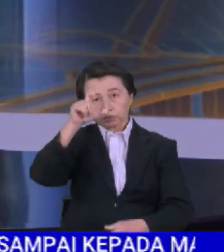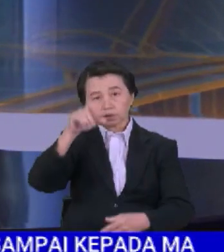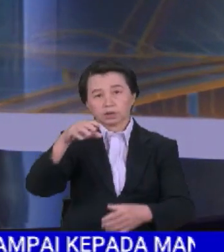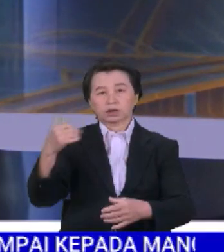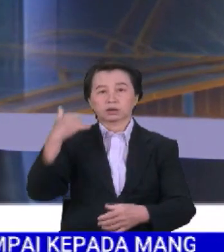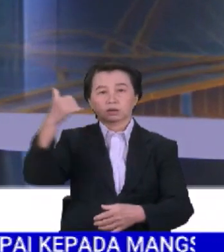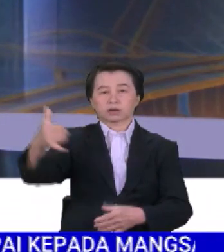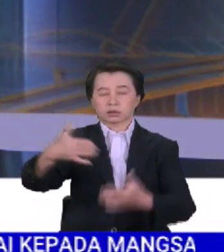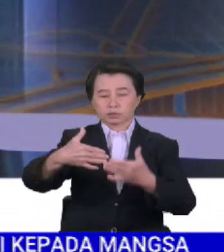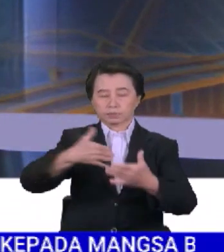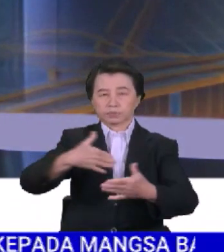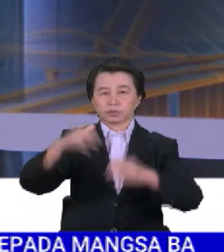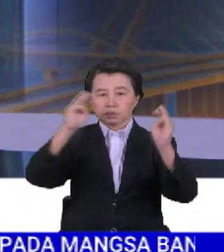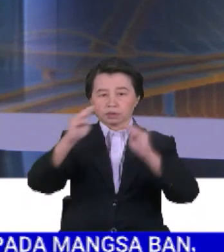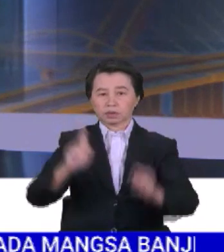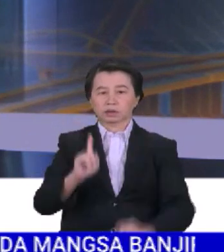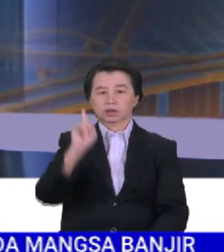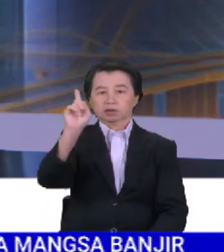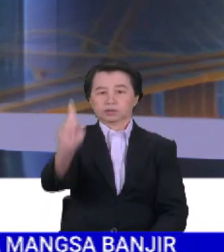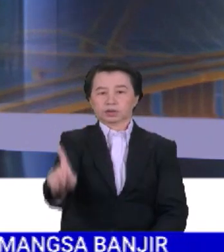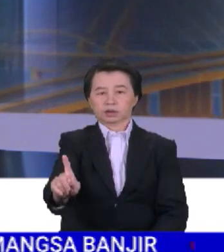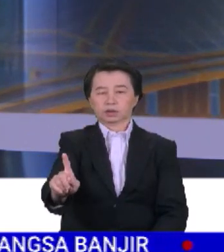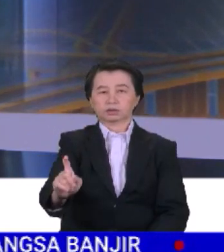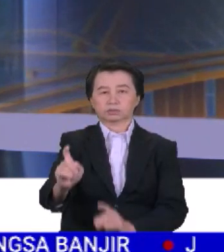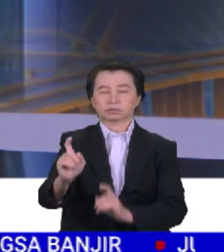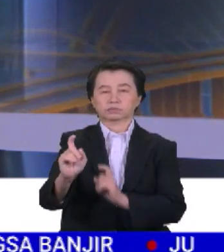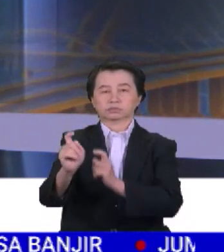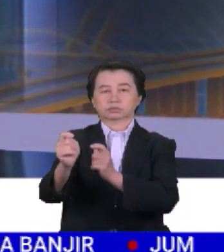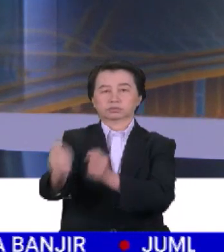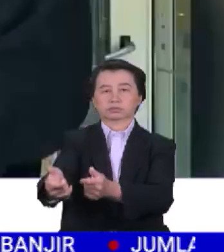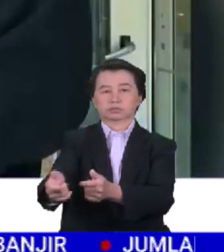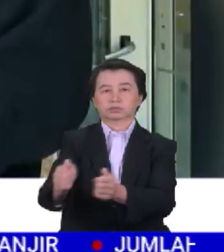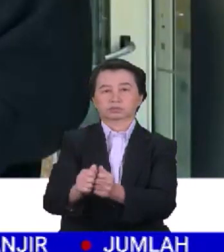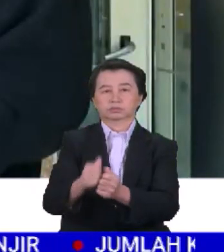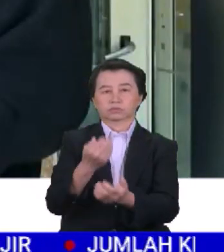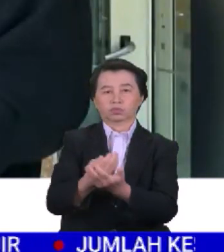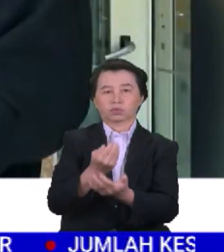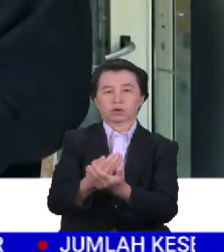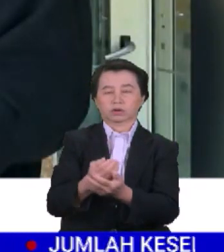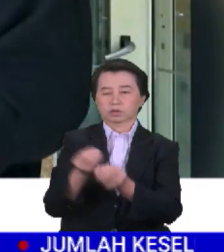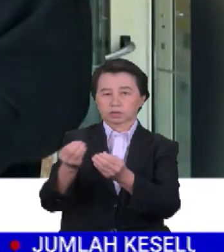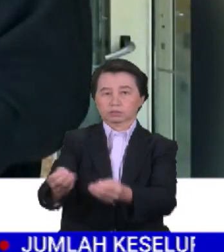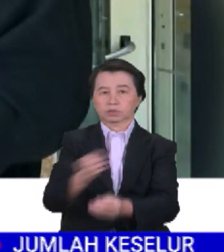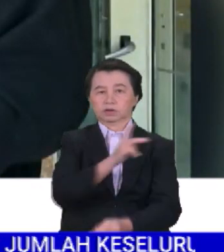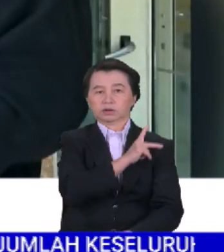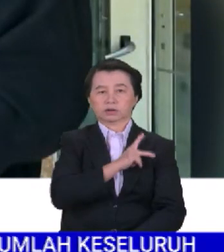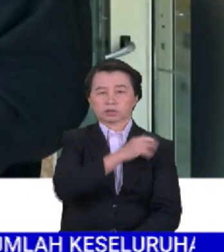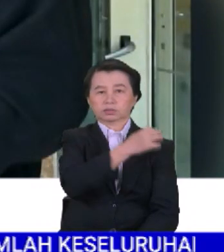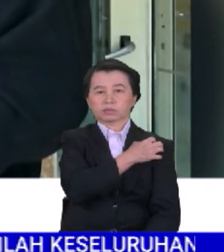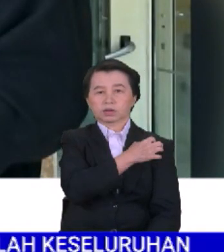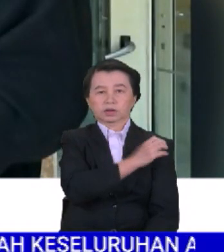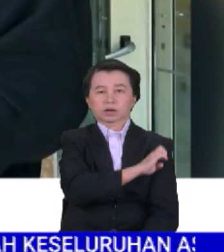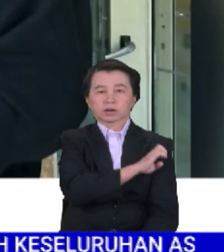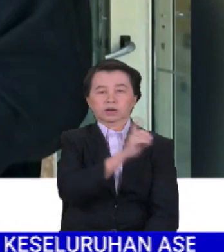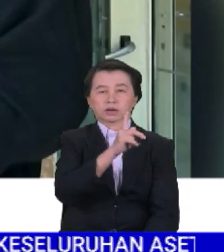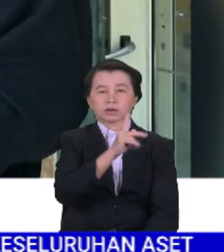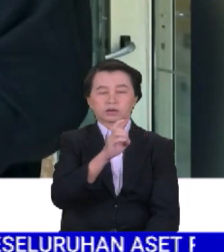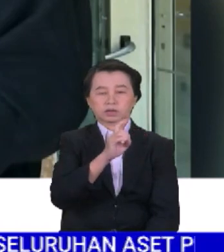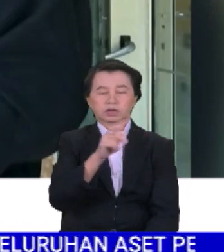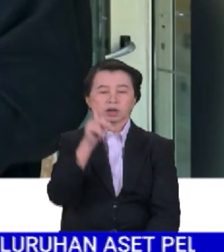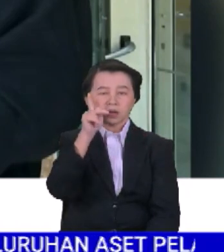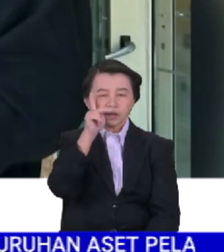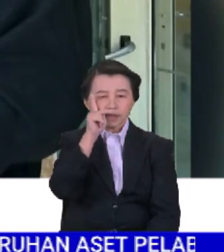sempena jelajah pramusim tampil menghulurkan sumbangan. Sumbangan wang tunai itu disampaikan oleh Ketua Pegawai Eksekutif